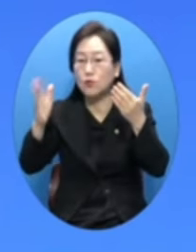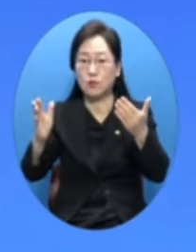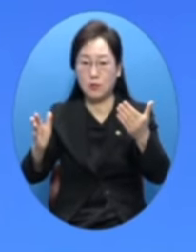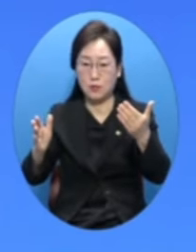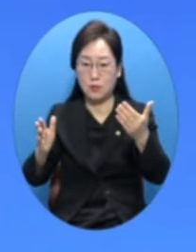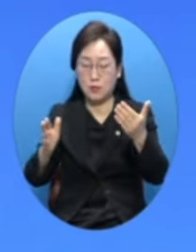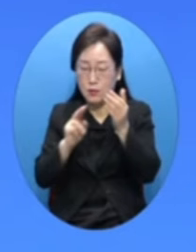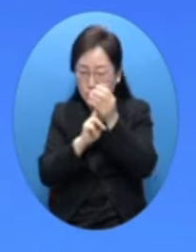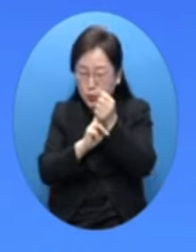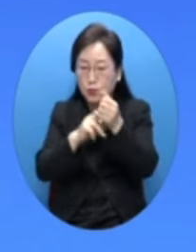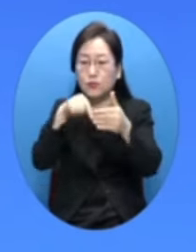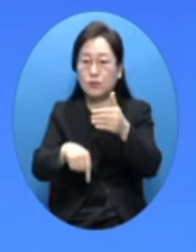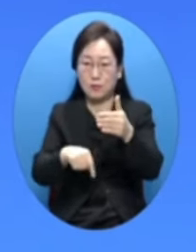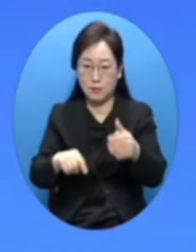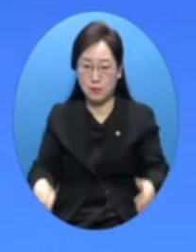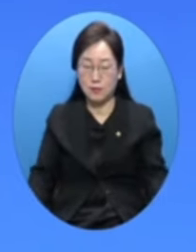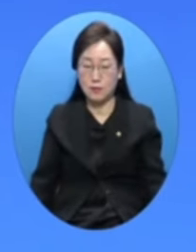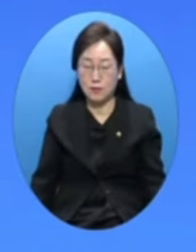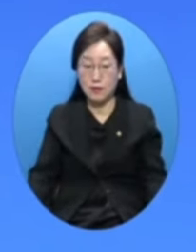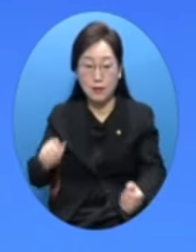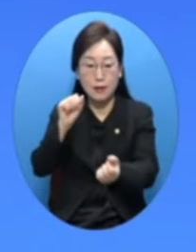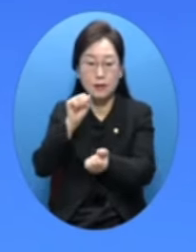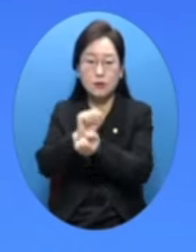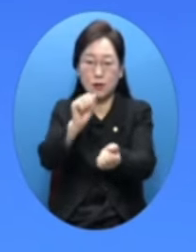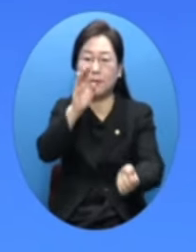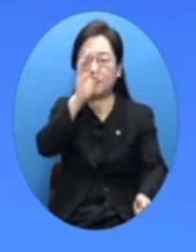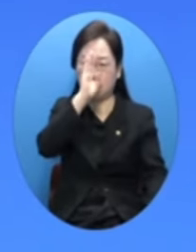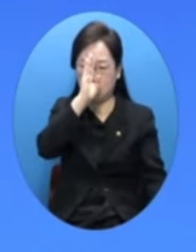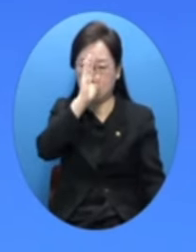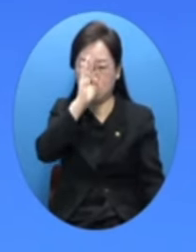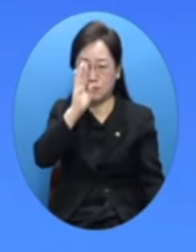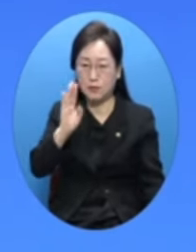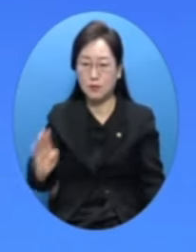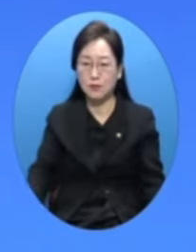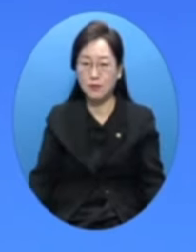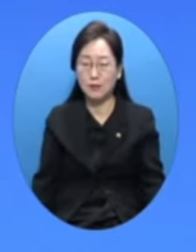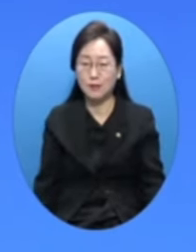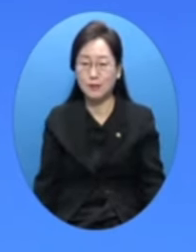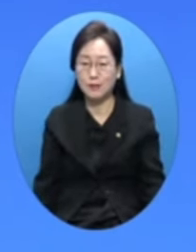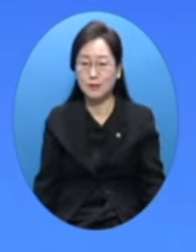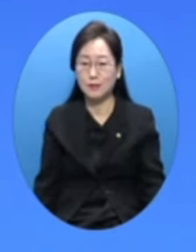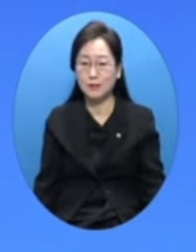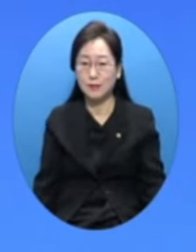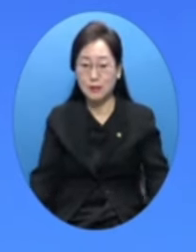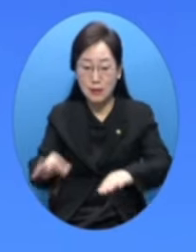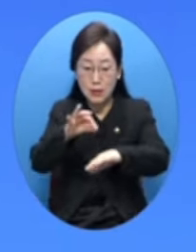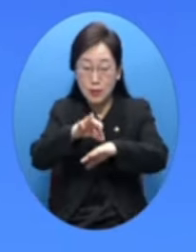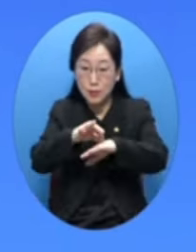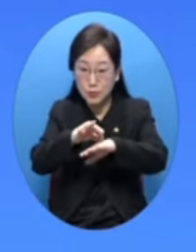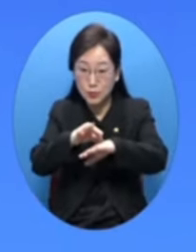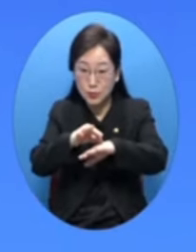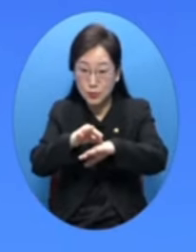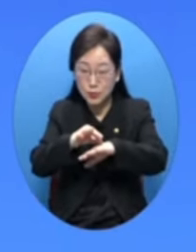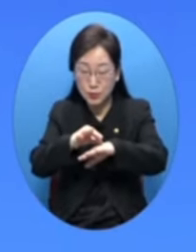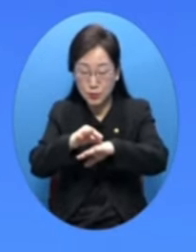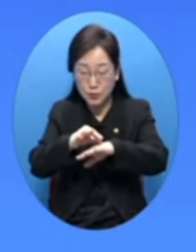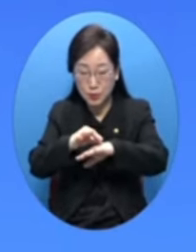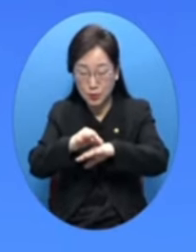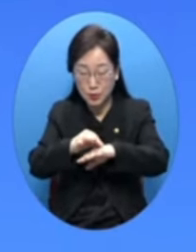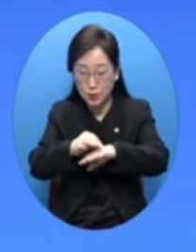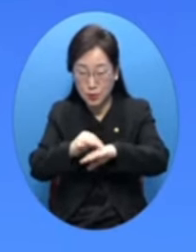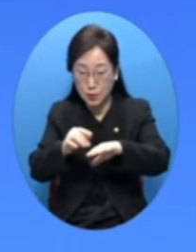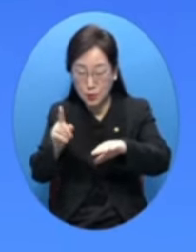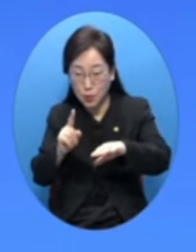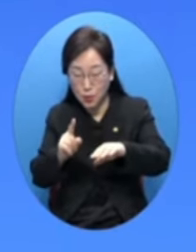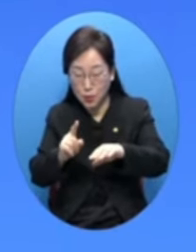그런데 전염병인데 피부 접촉을 통해서나 호흡기를 통해서